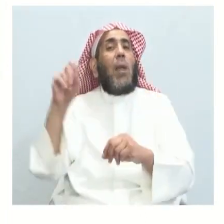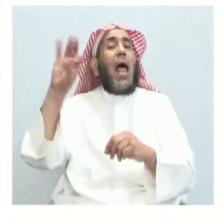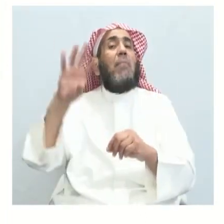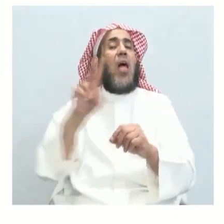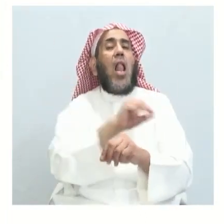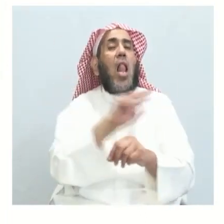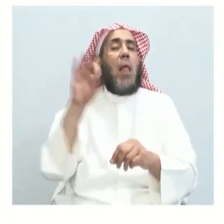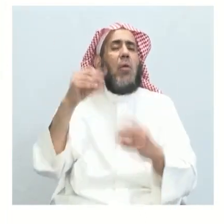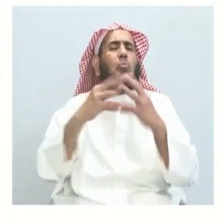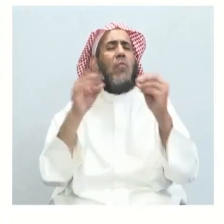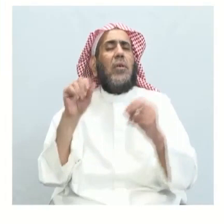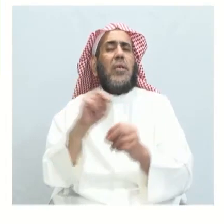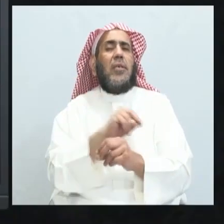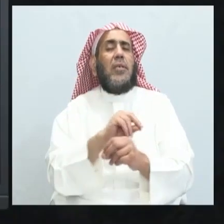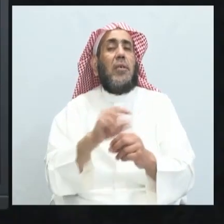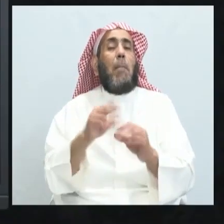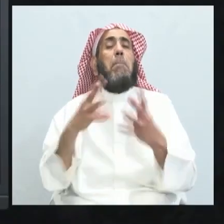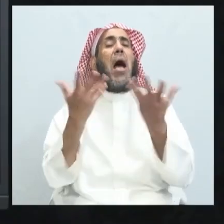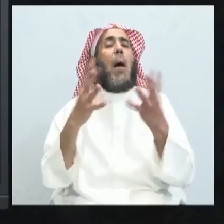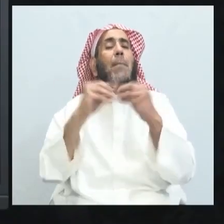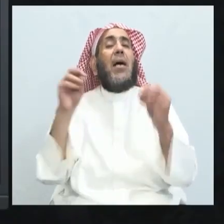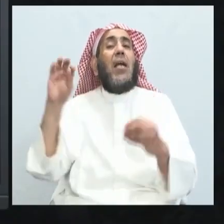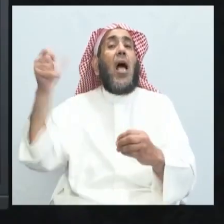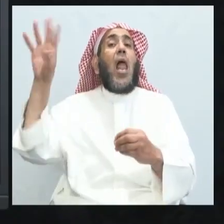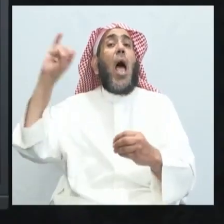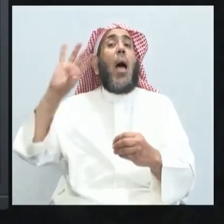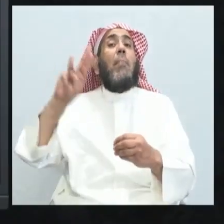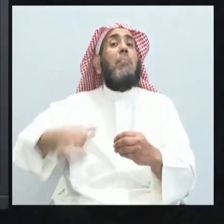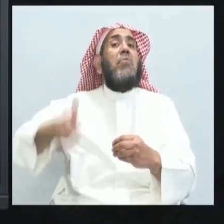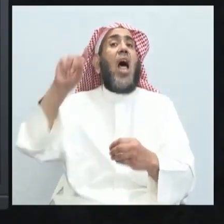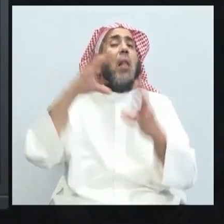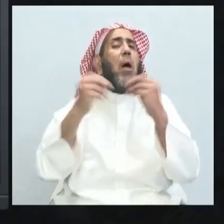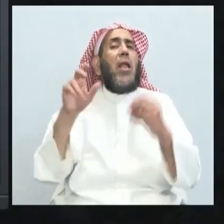طبعا تلك بعض الامثال لكن نحن سنقول ما معنى الامثال ما هي